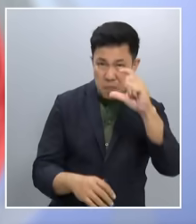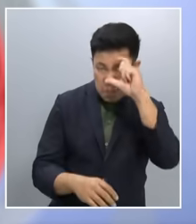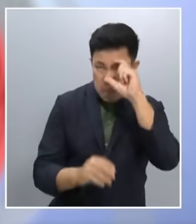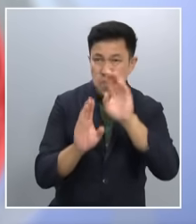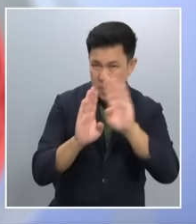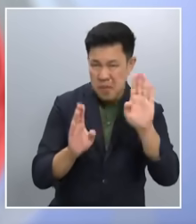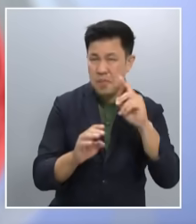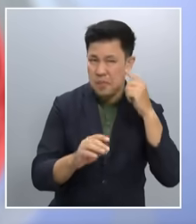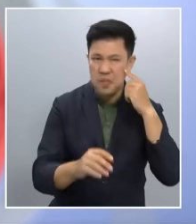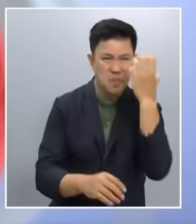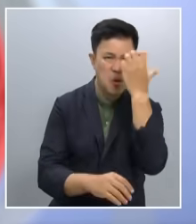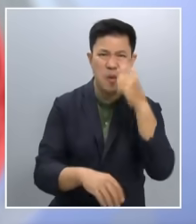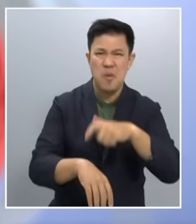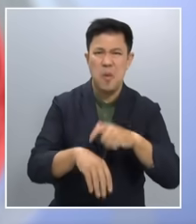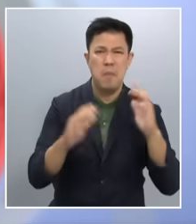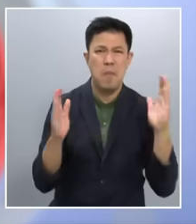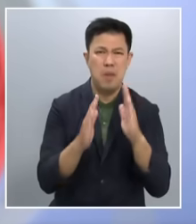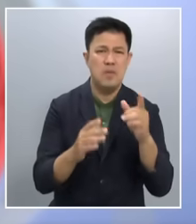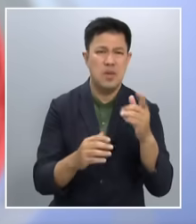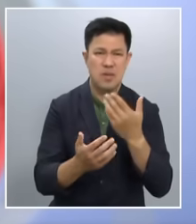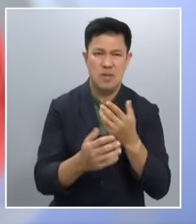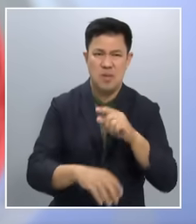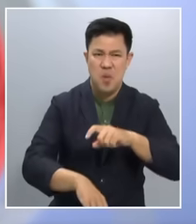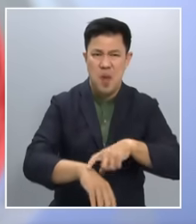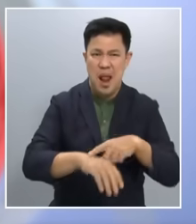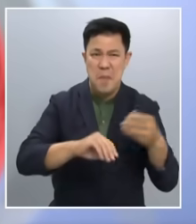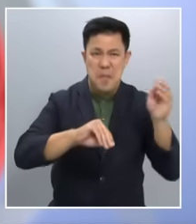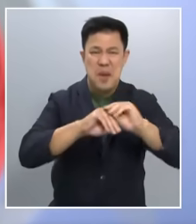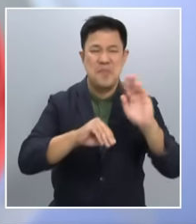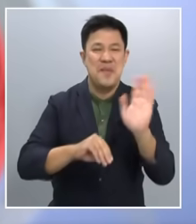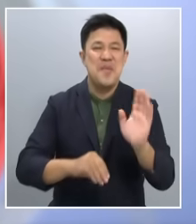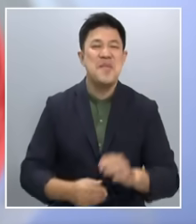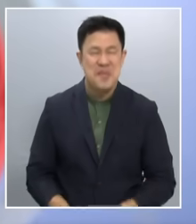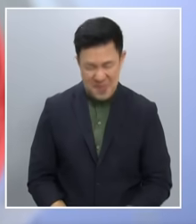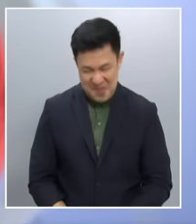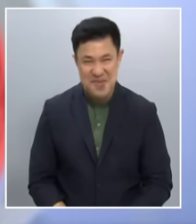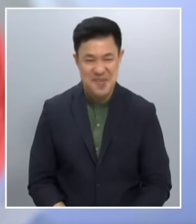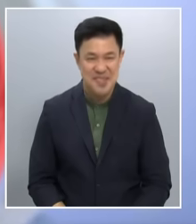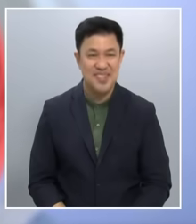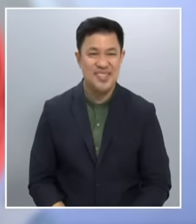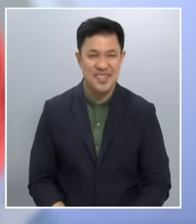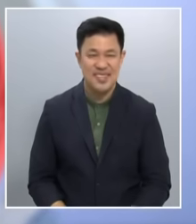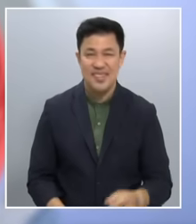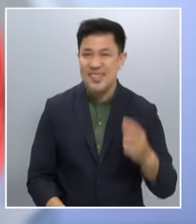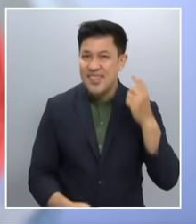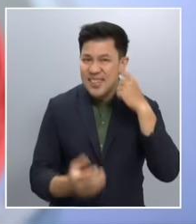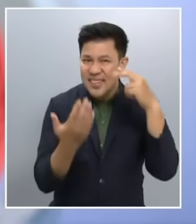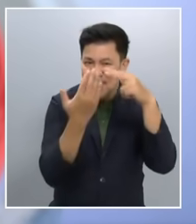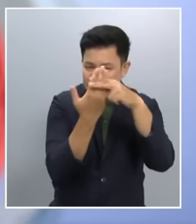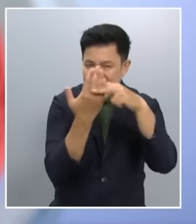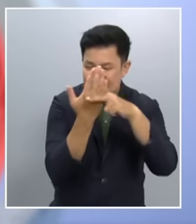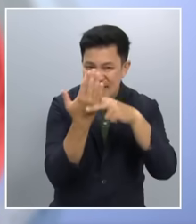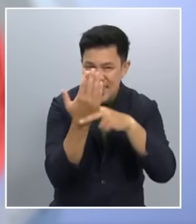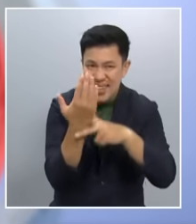นะแต่ว่ารายการเราเวลามันน้อยเพราะช่องไม่ยอมเพิ่มเวลาให้ก็เลยเปิดไม่ได้ก็เลยได้แต่เป็นงับงับงับงับมาอย่